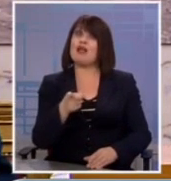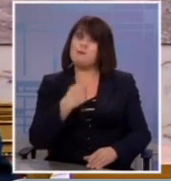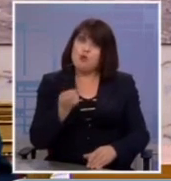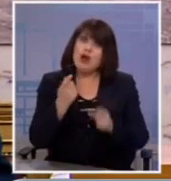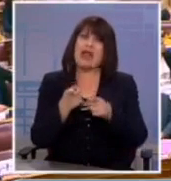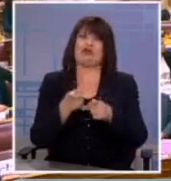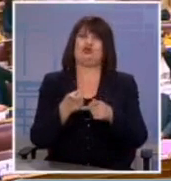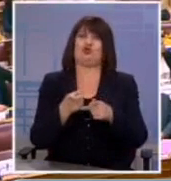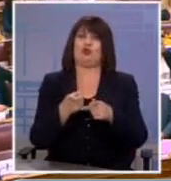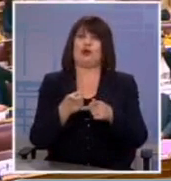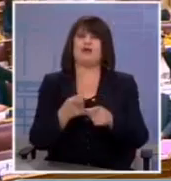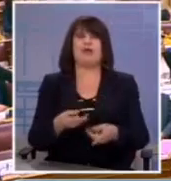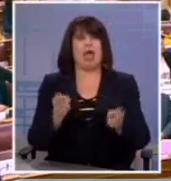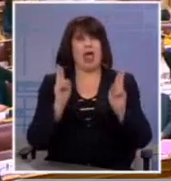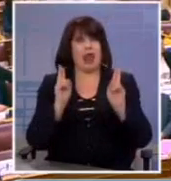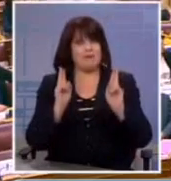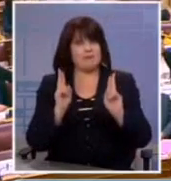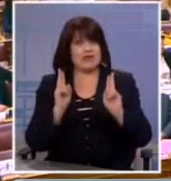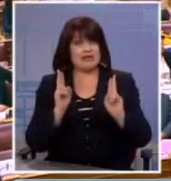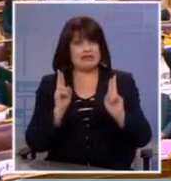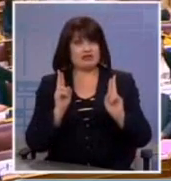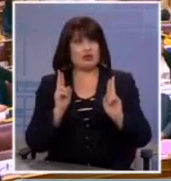επιδίδεστε, και ελπίζω